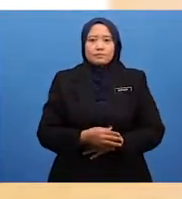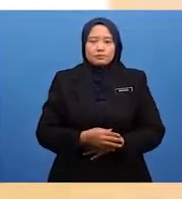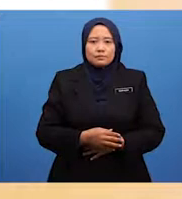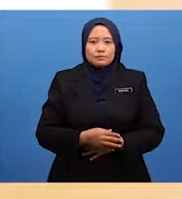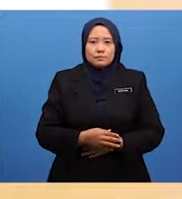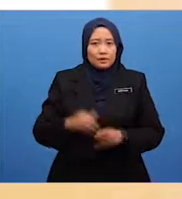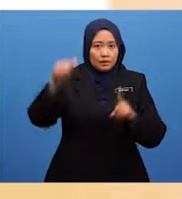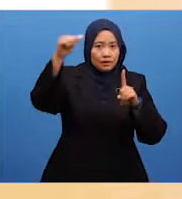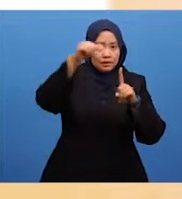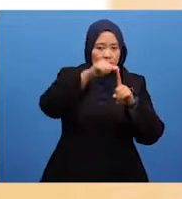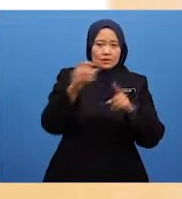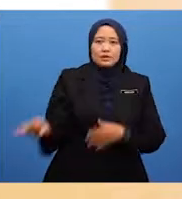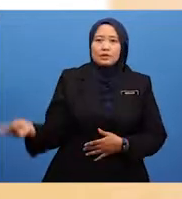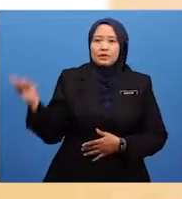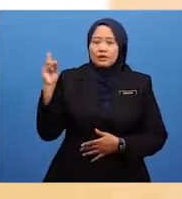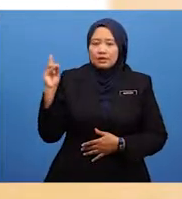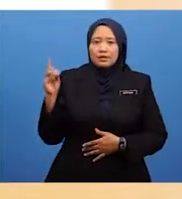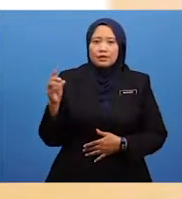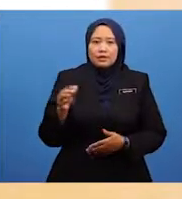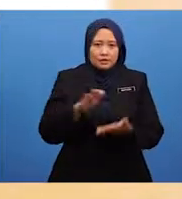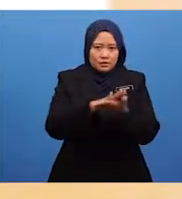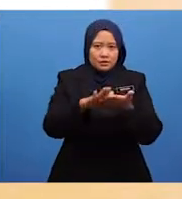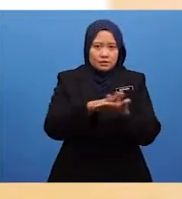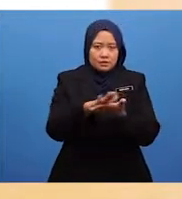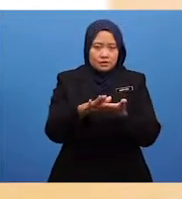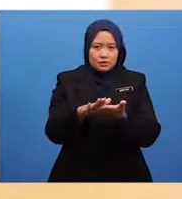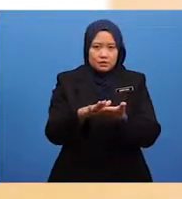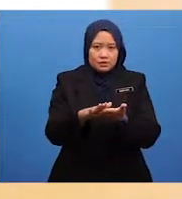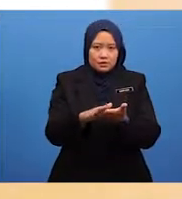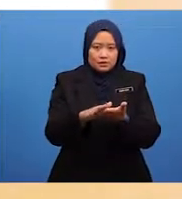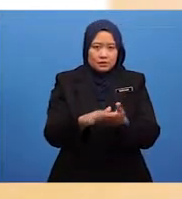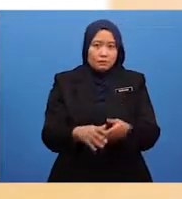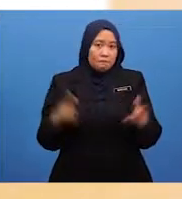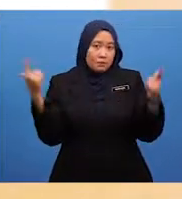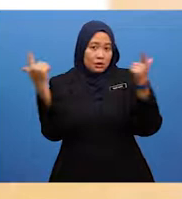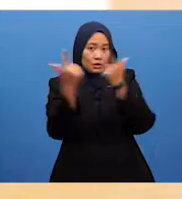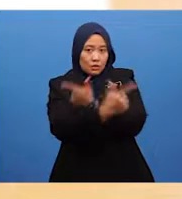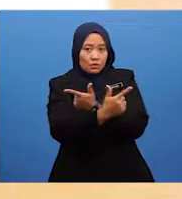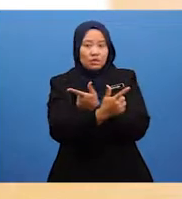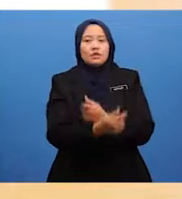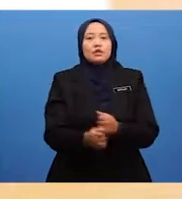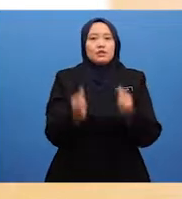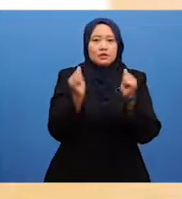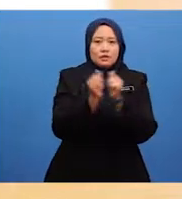Arah daya geseran adalah bertentangan dengan arah pergerakan bekas tin.